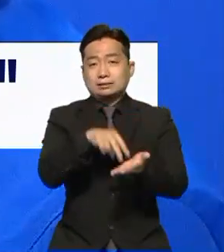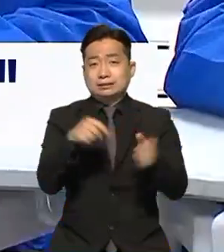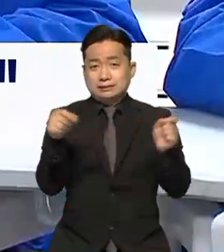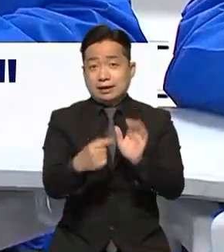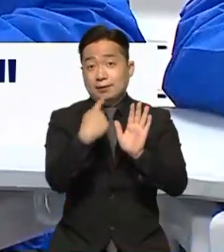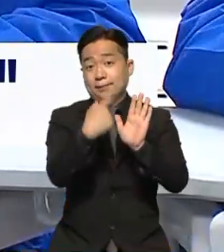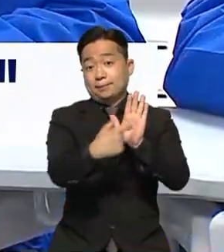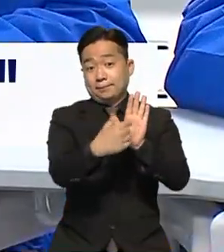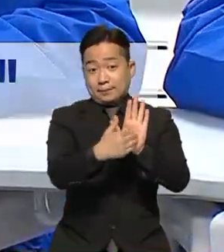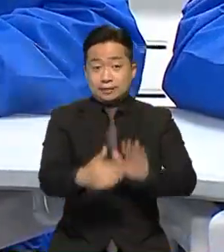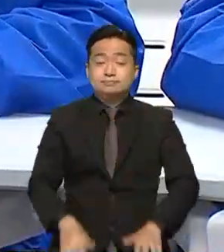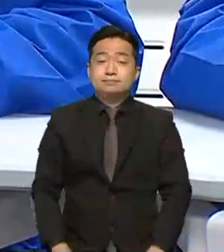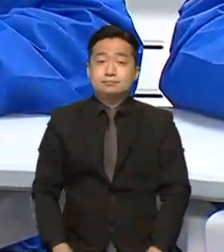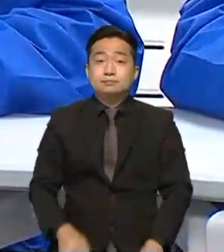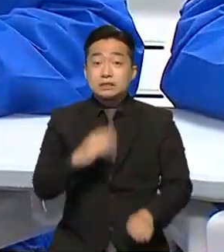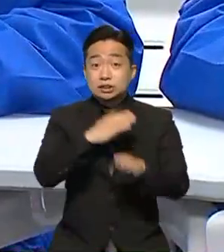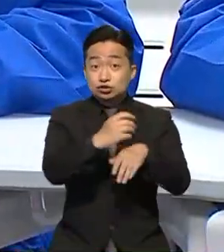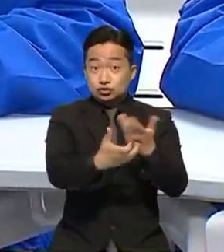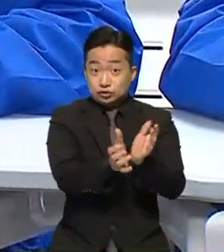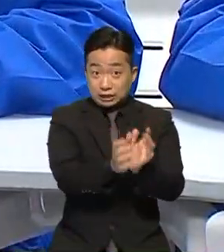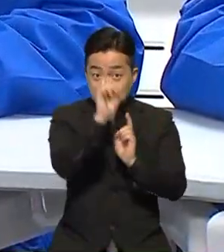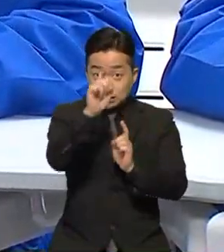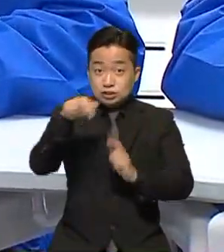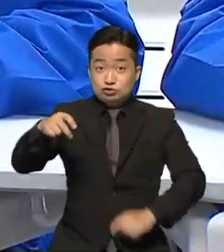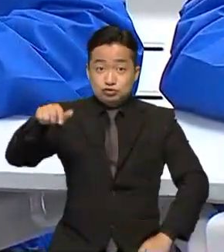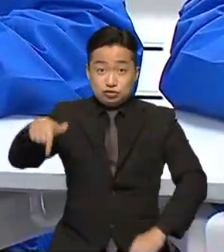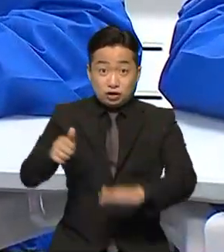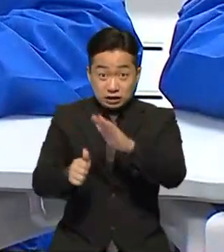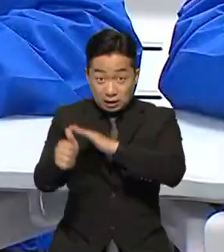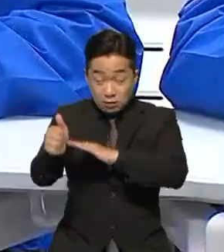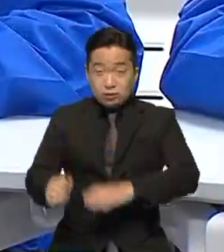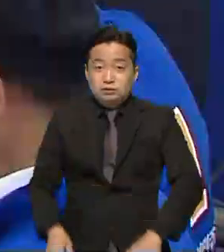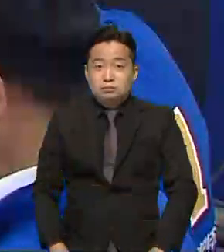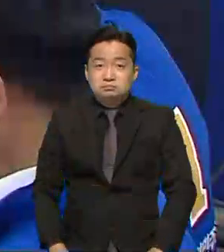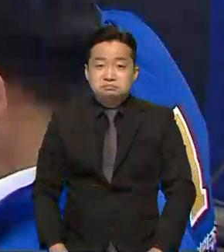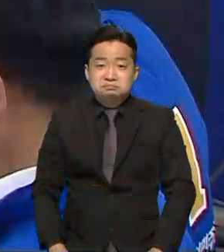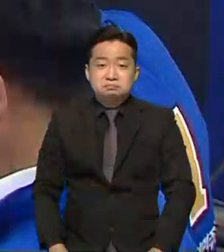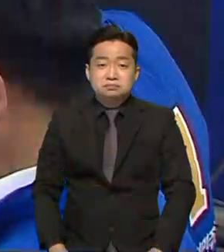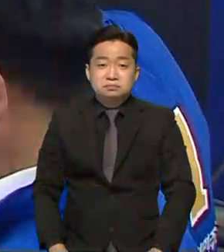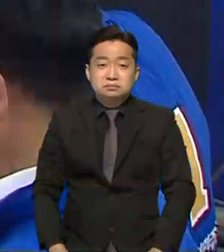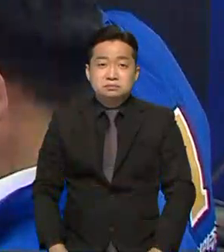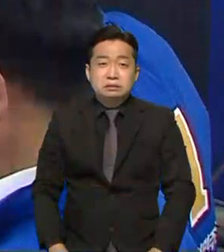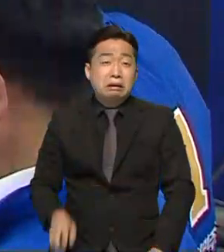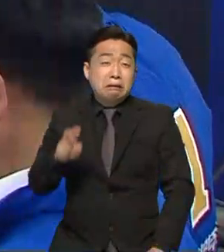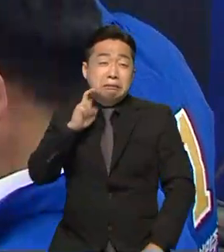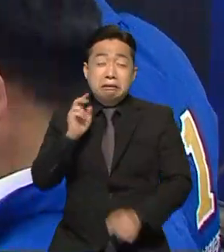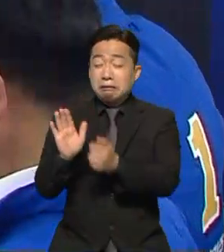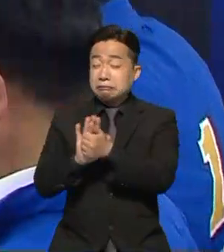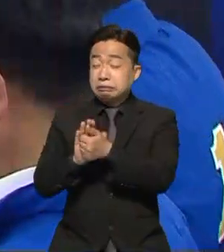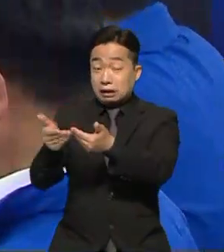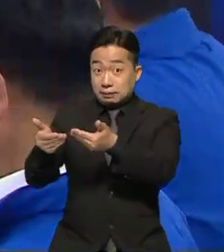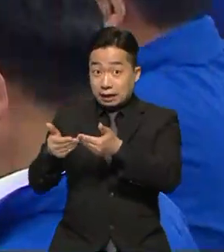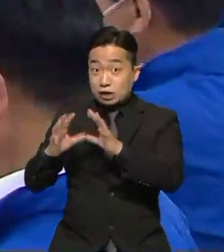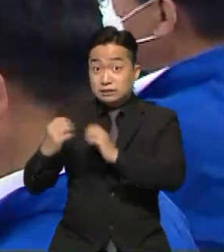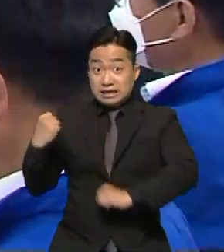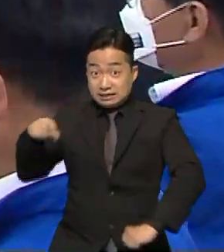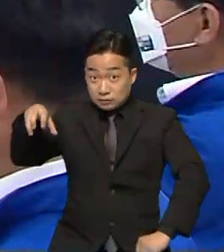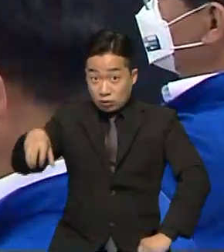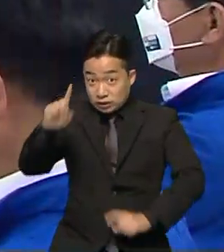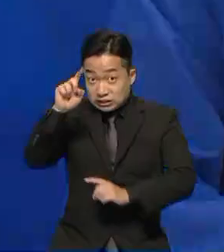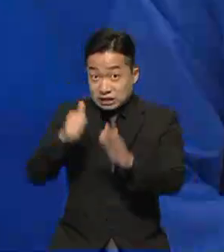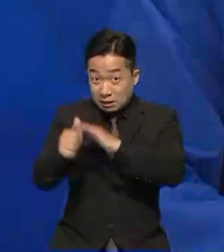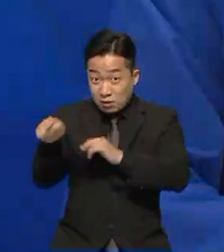냈습니다. 민주당은 그러면서도 이준석 대표의 성상납 의혹을 숨기는 국민의힘은 비판 자격이 없다고